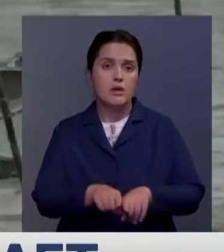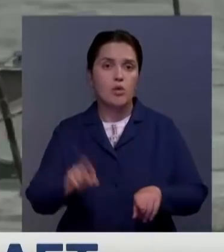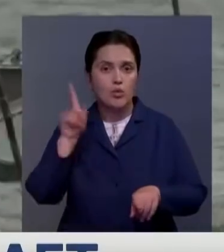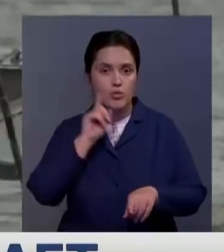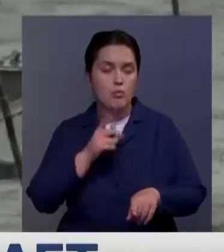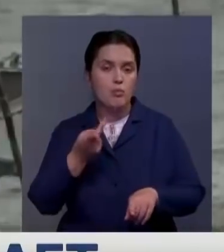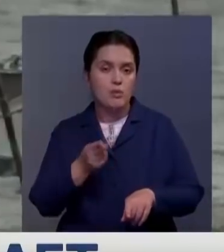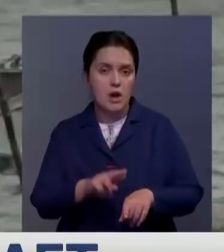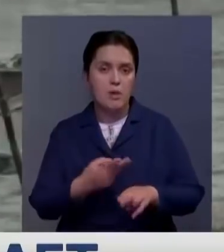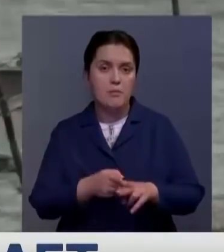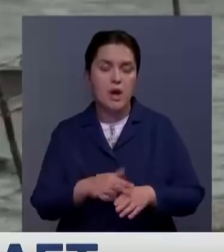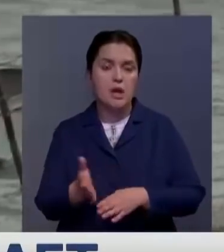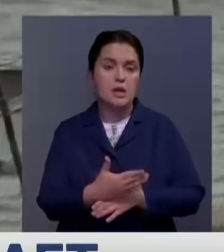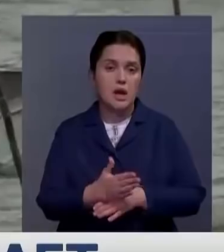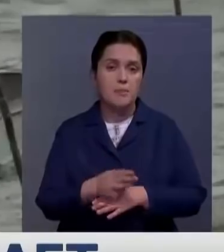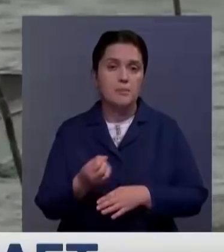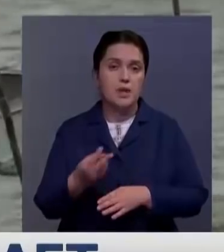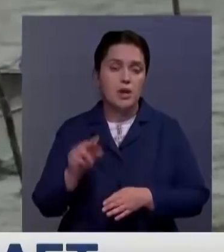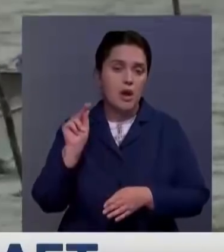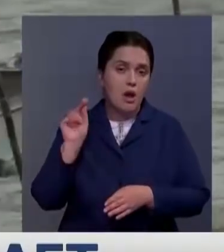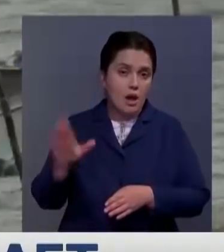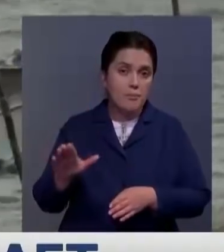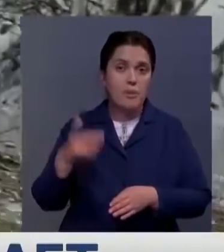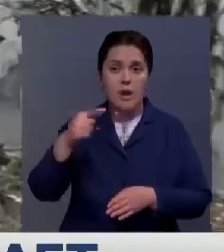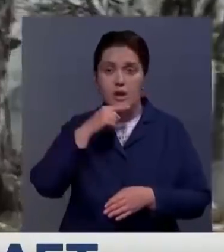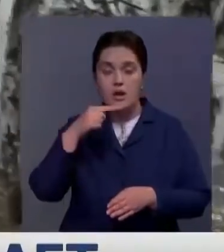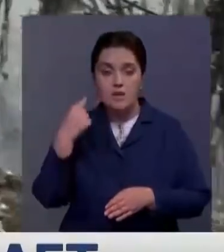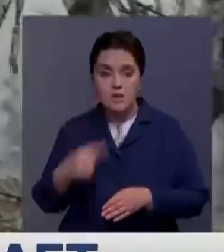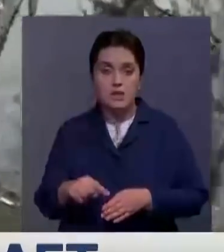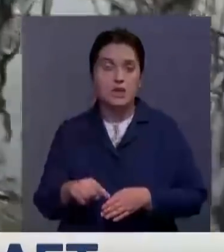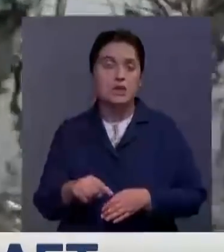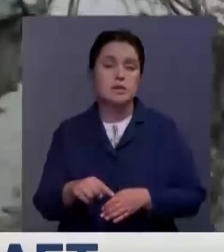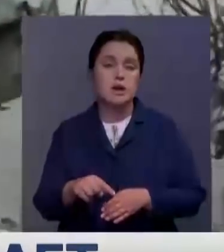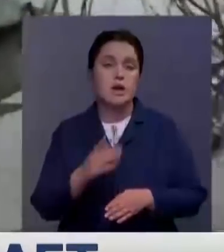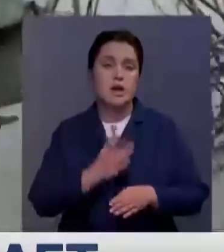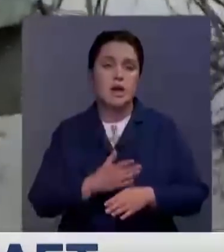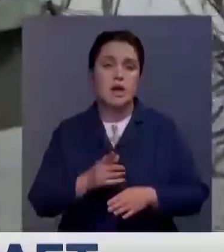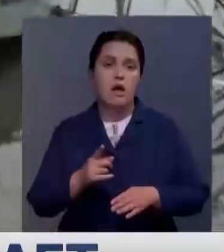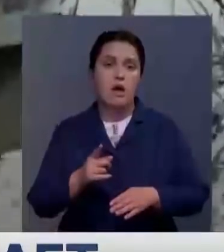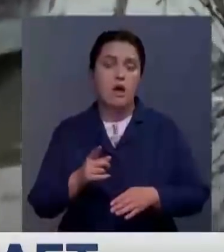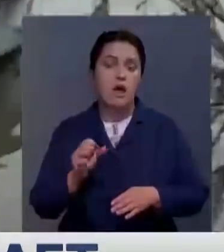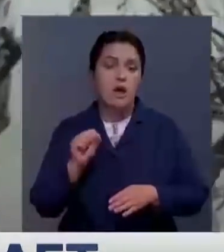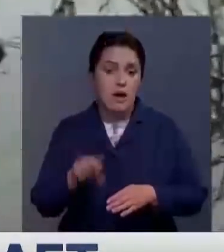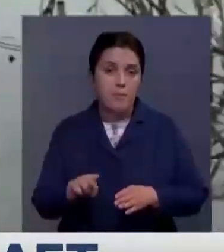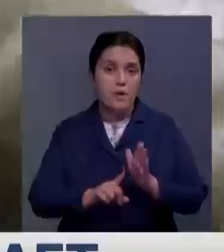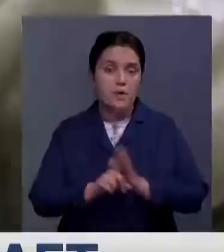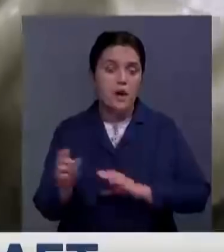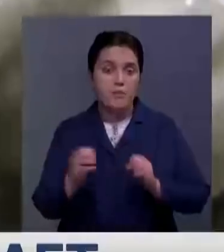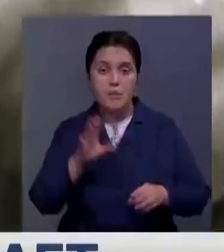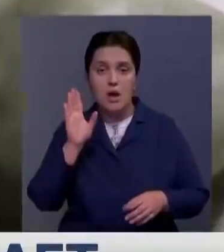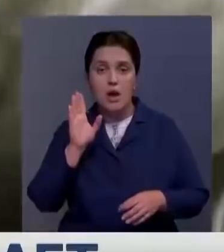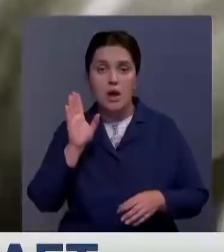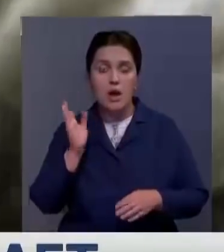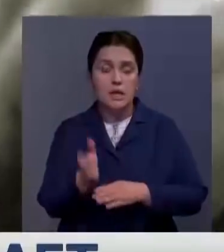для озерно-речной пеледи. Купили российский рыбопосадочный материал и в конце апреля начали зарубление. Шансы на успех были невысоки,